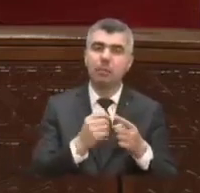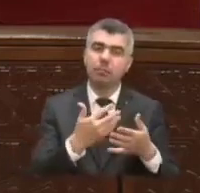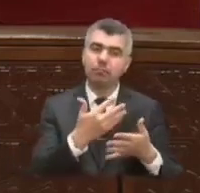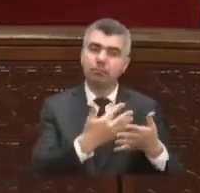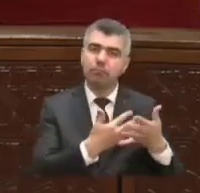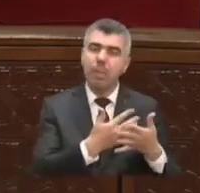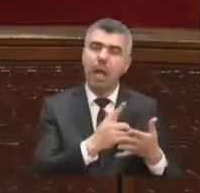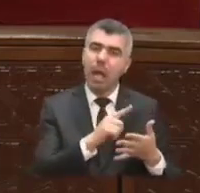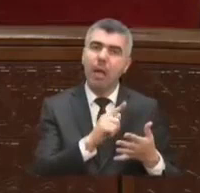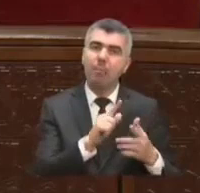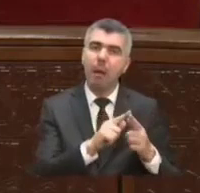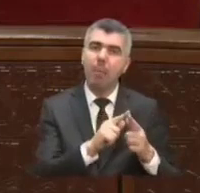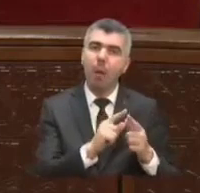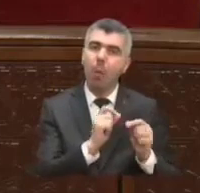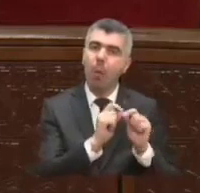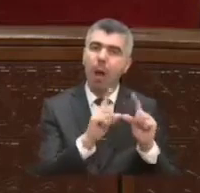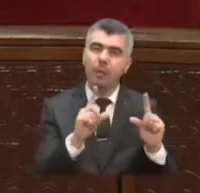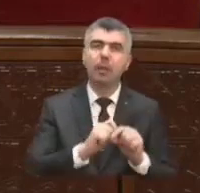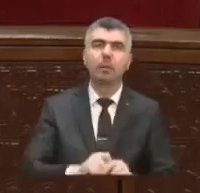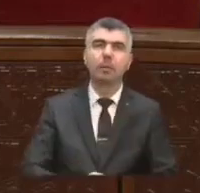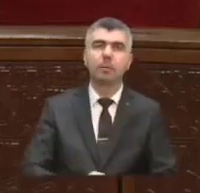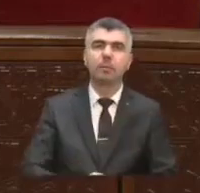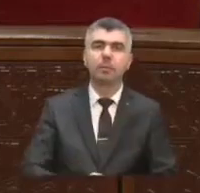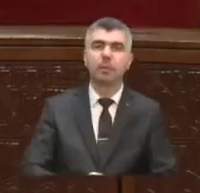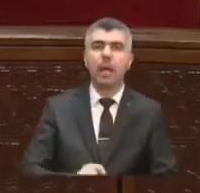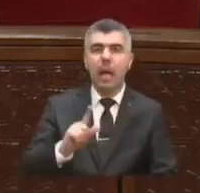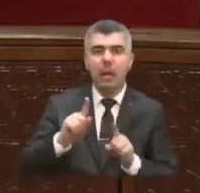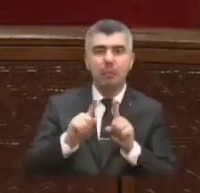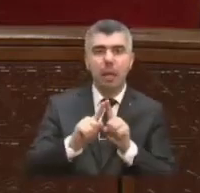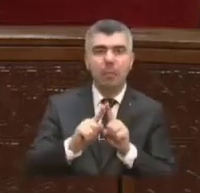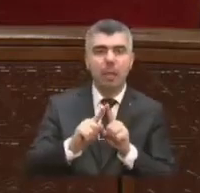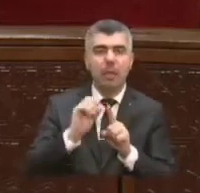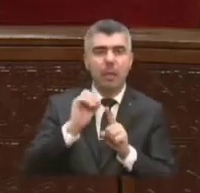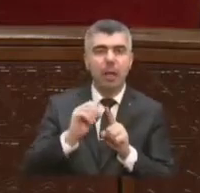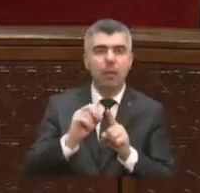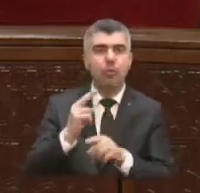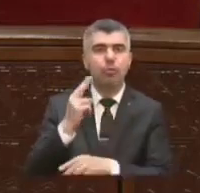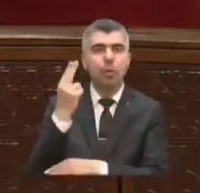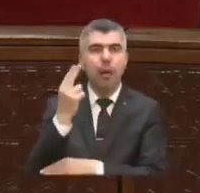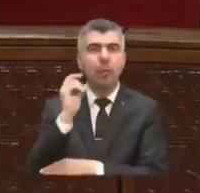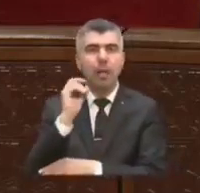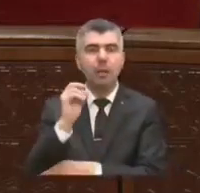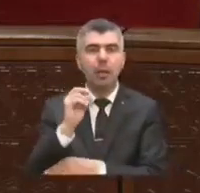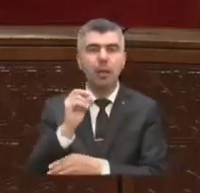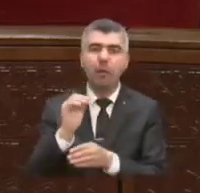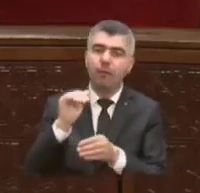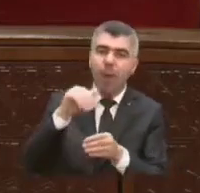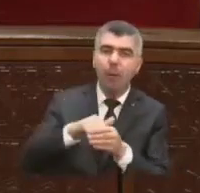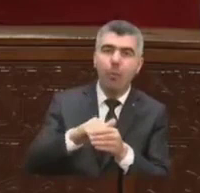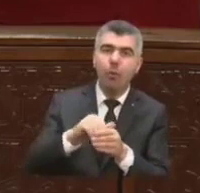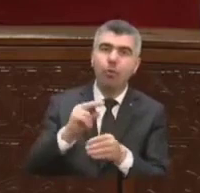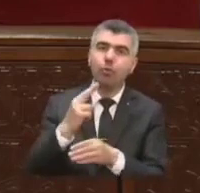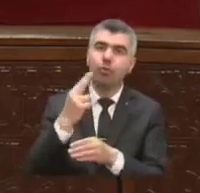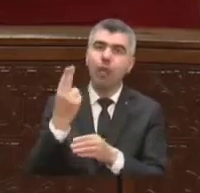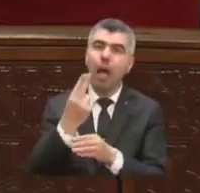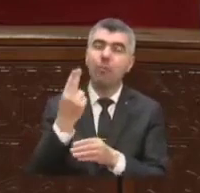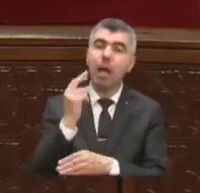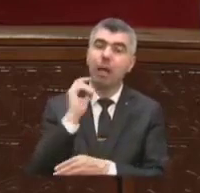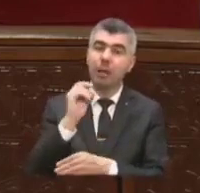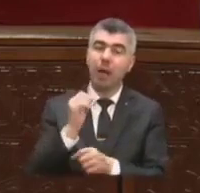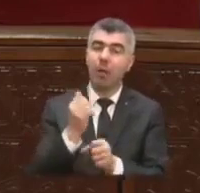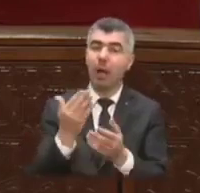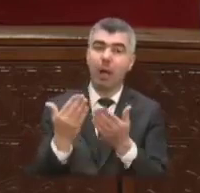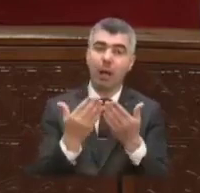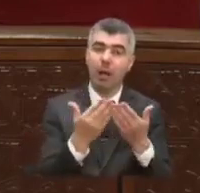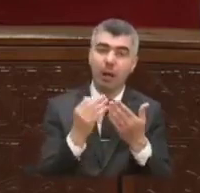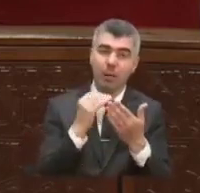المعايير اللي خاصه بها. اما بالنسبه للاجازه ولا الماستر اللي تيكون جامعي، تيكون في قلب الجامعه ولا قلب الكليه.